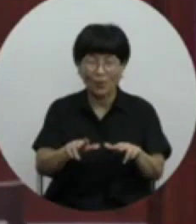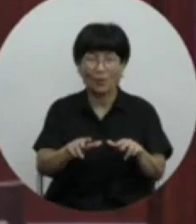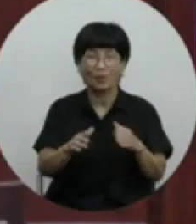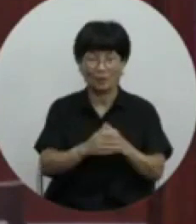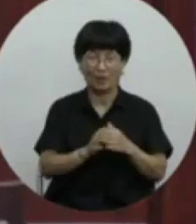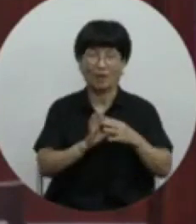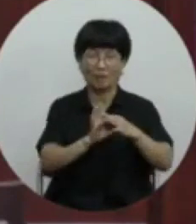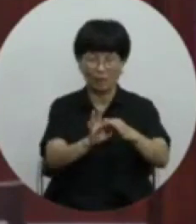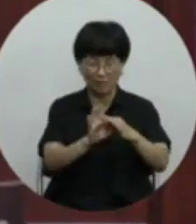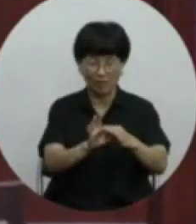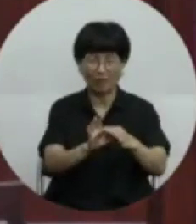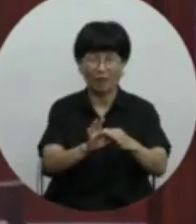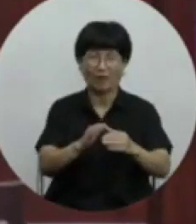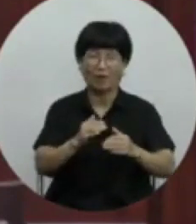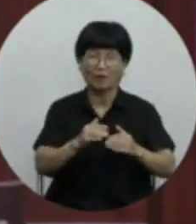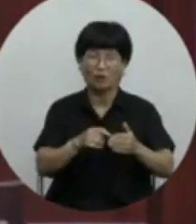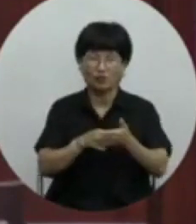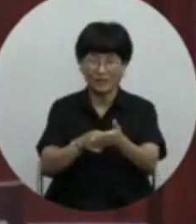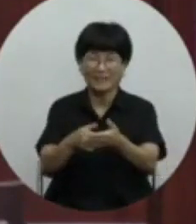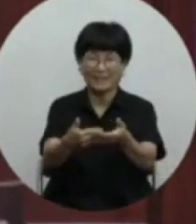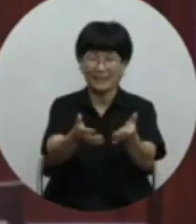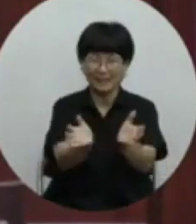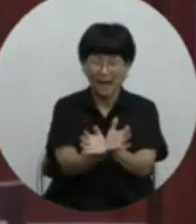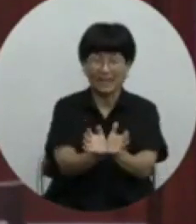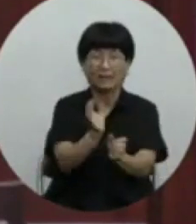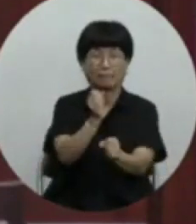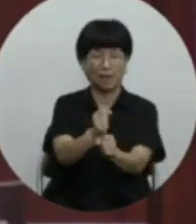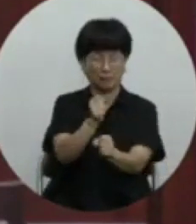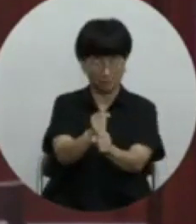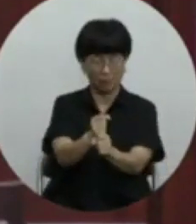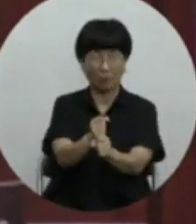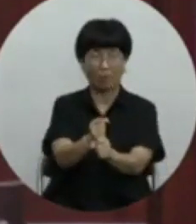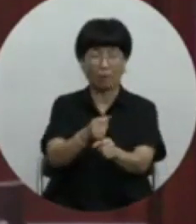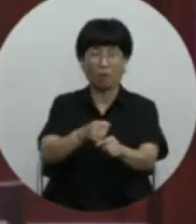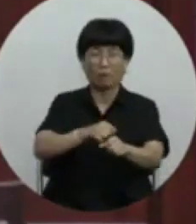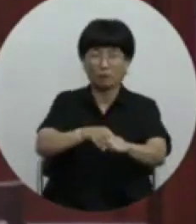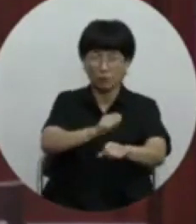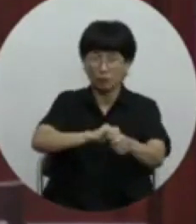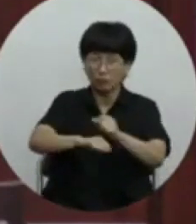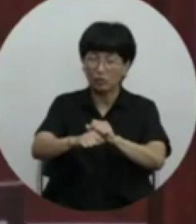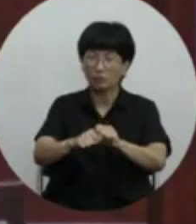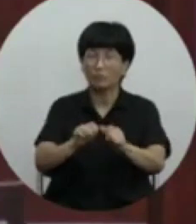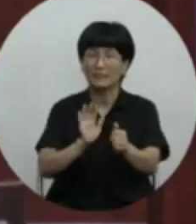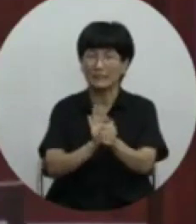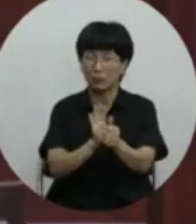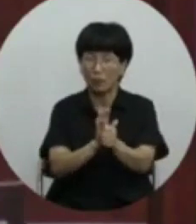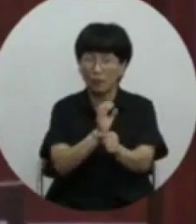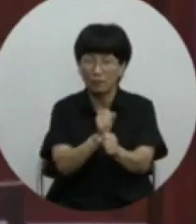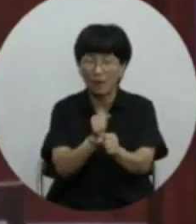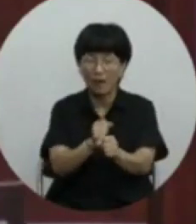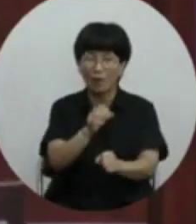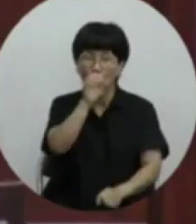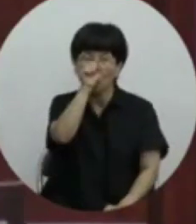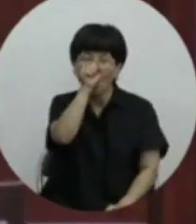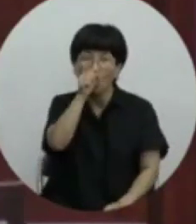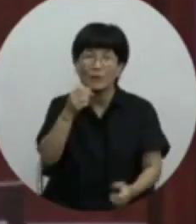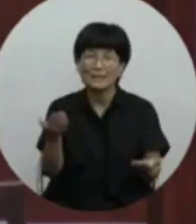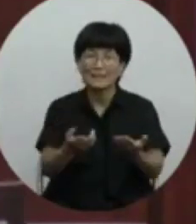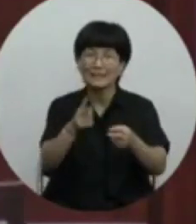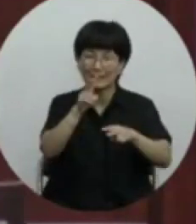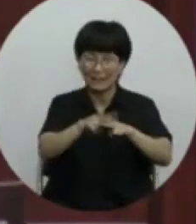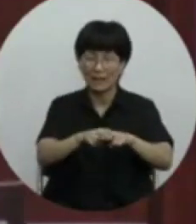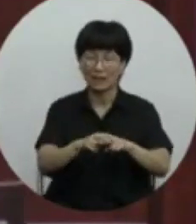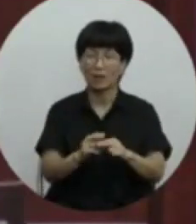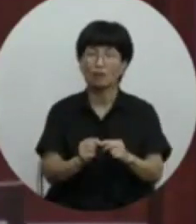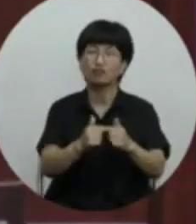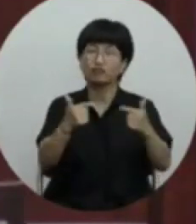유치 추진단과 전단팀을 신설하여 적극적으로 지원함으로써 양질의 일자리를 창출할 수